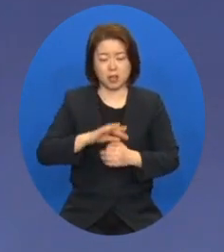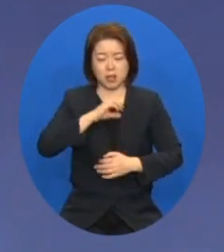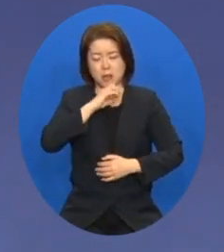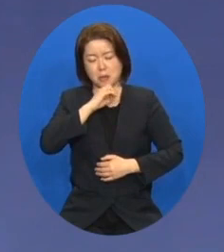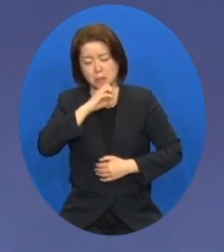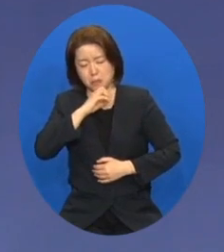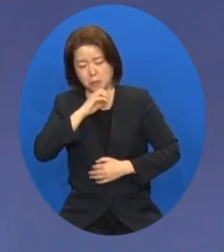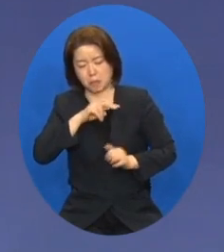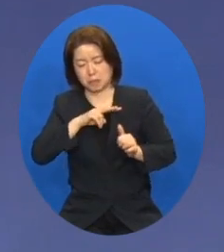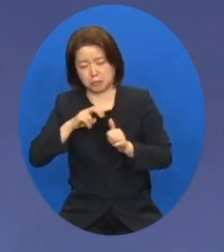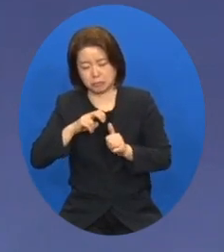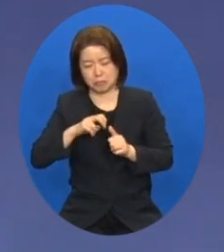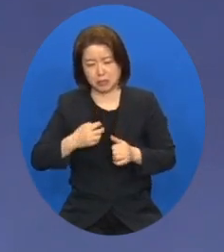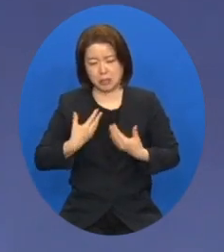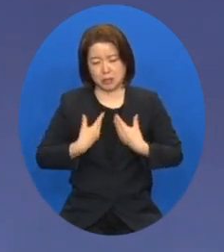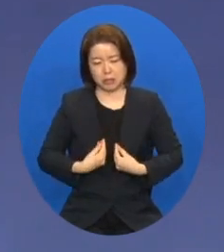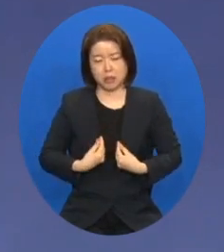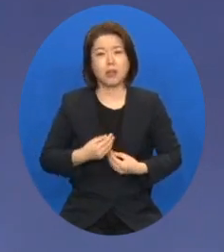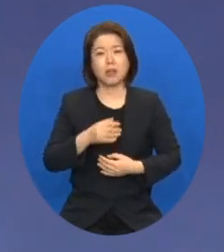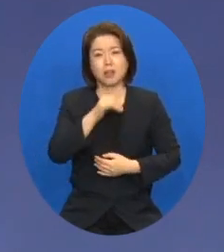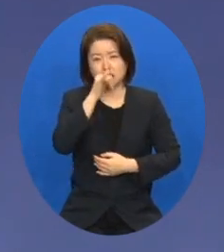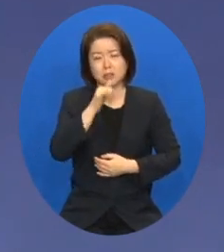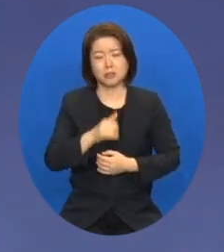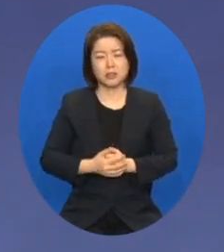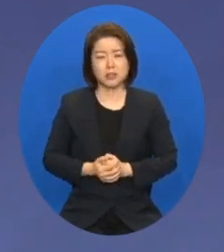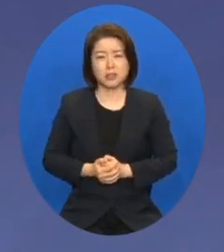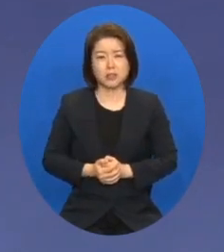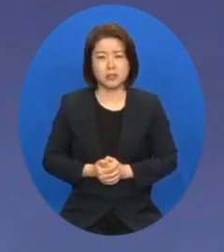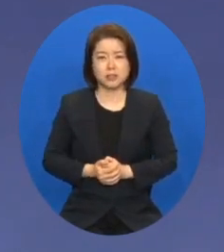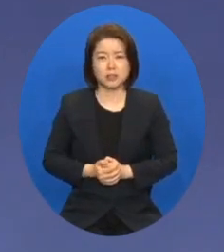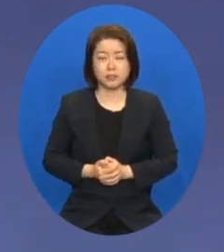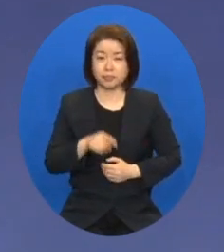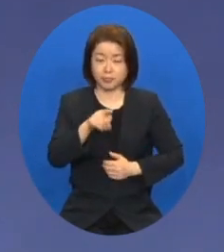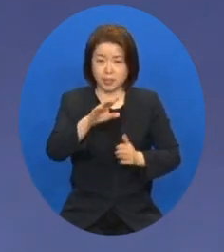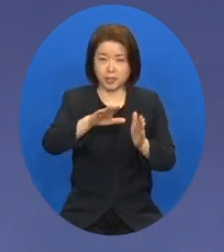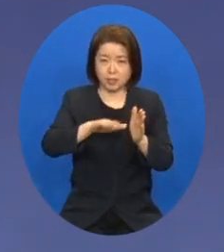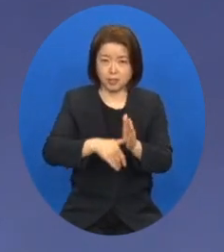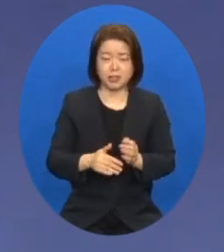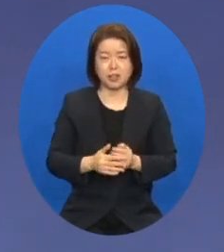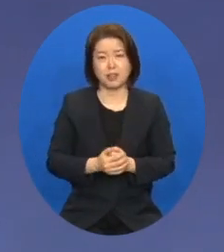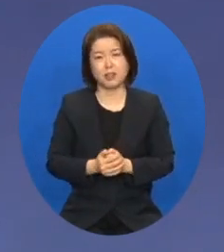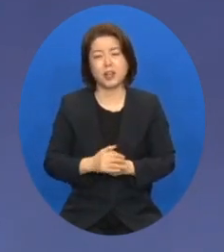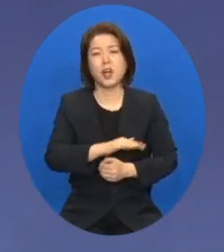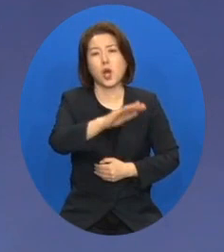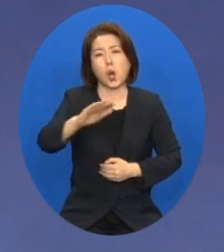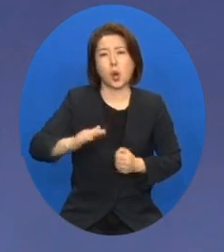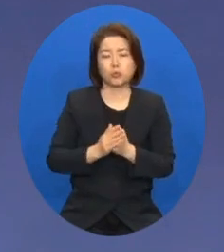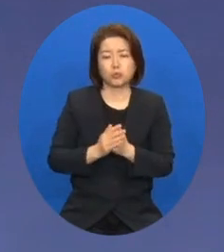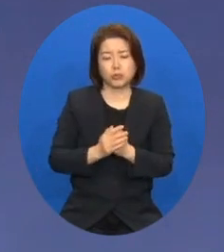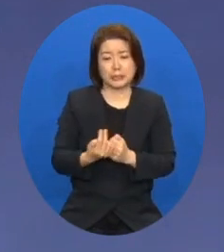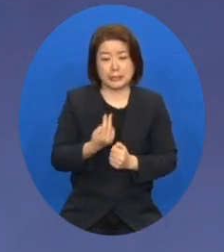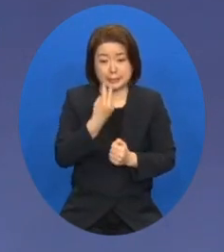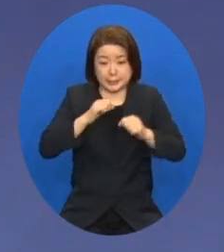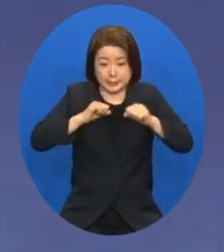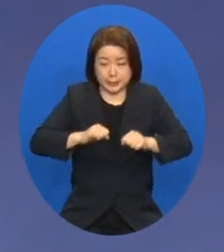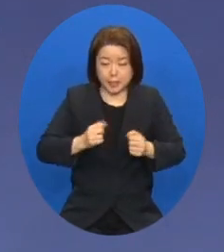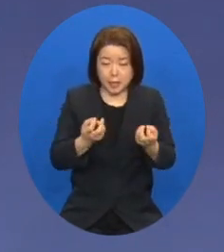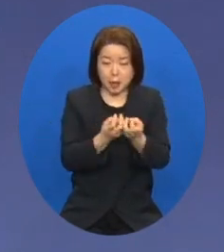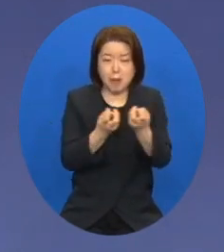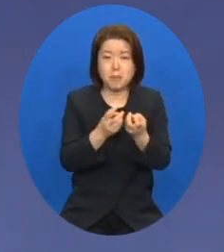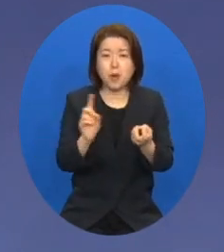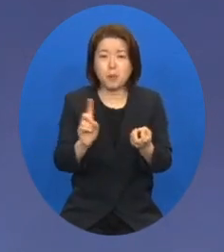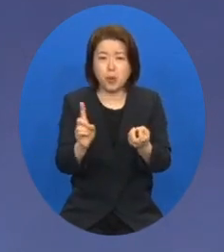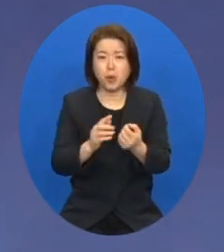원망하고 낚시 맙니다 이럴 때 우리의 살 길이 어디 있습니까